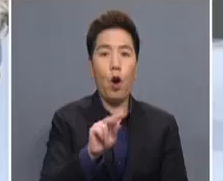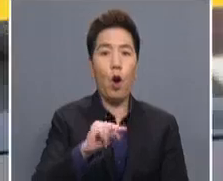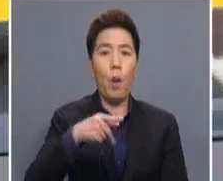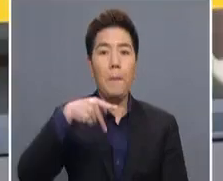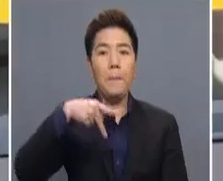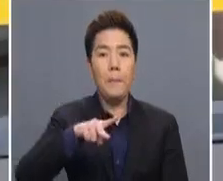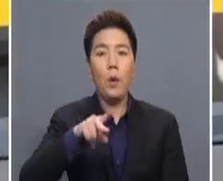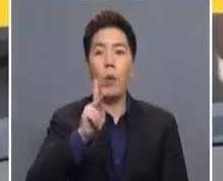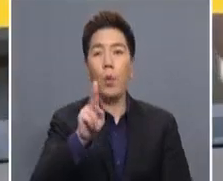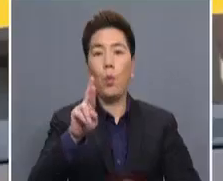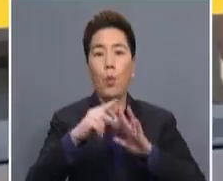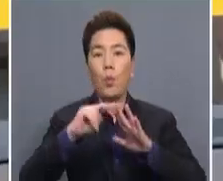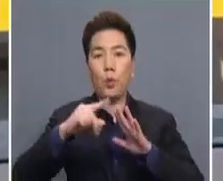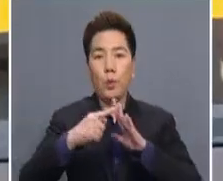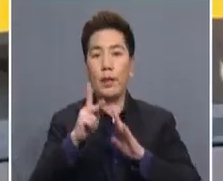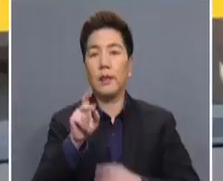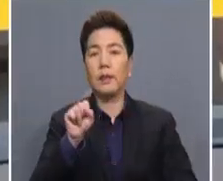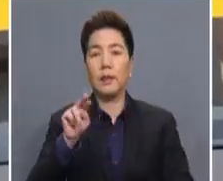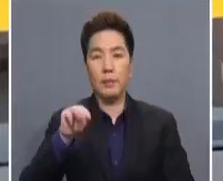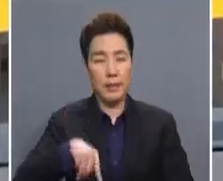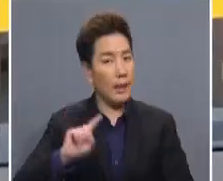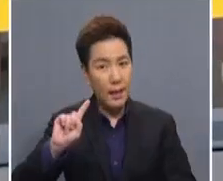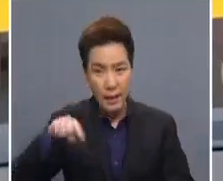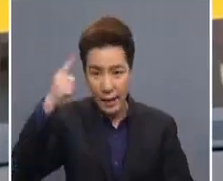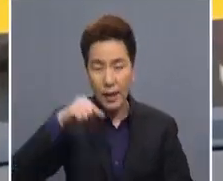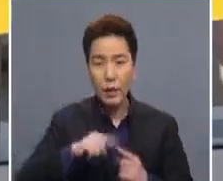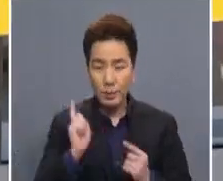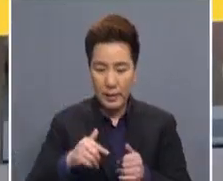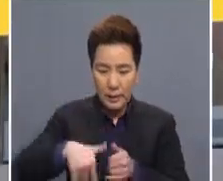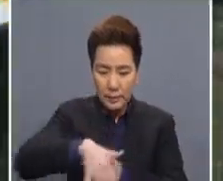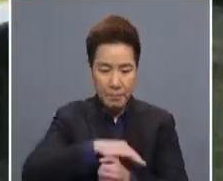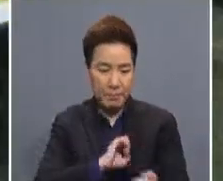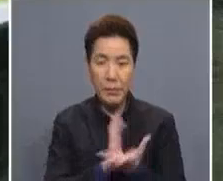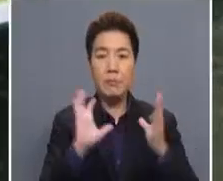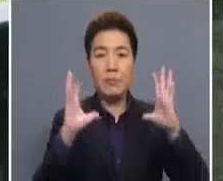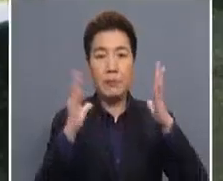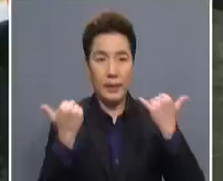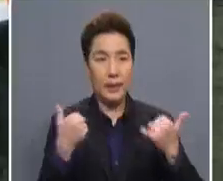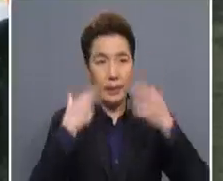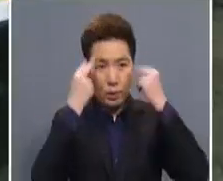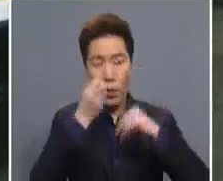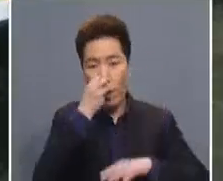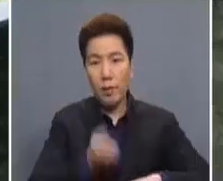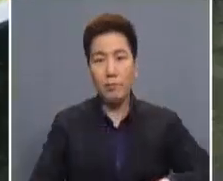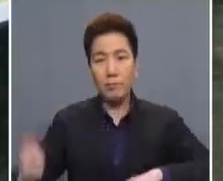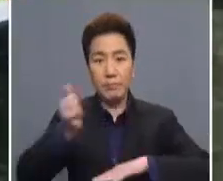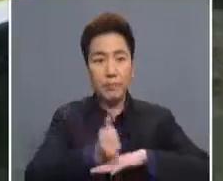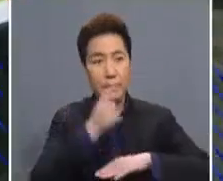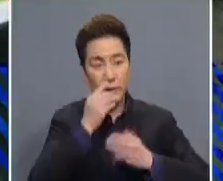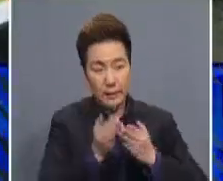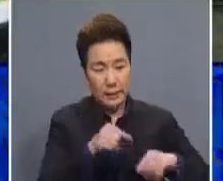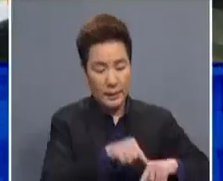ซึ่งถือว่าเป็นเส้นทางคมนาคมขนส่งสายแรกของไทยที่เป็นมิตรต่อสิ่งแวดล้อมล่ะโดยท่านนายกทดลองโดยสารเรือ